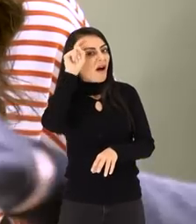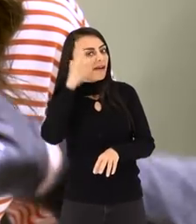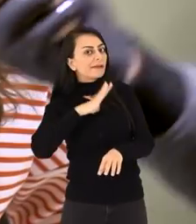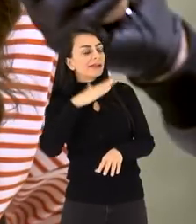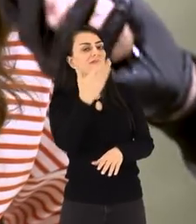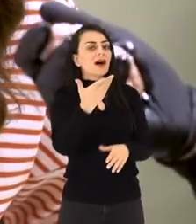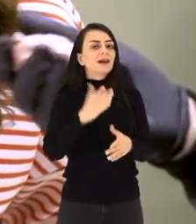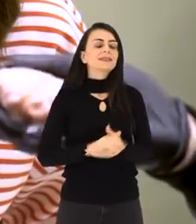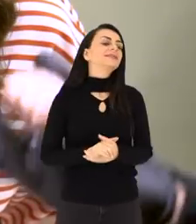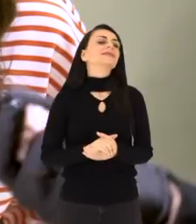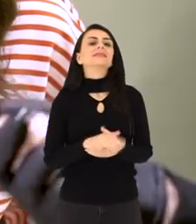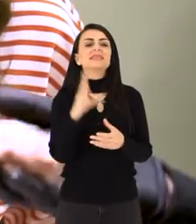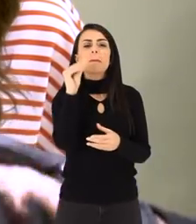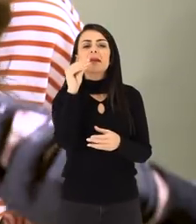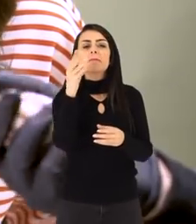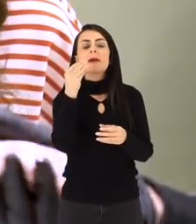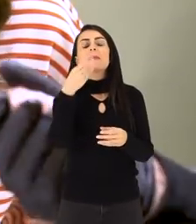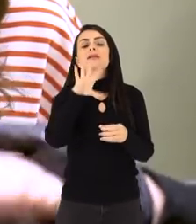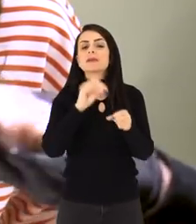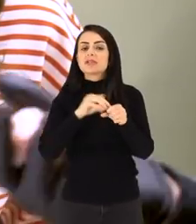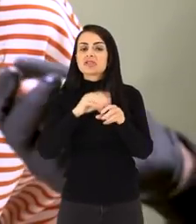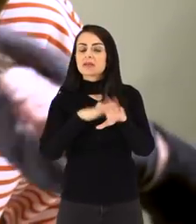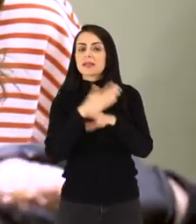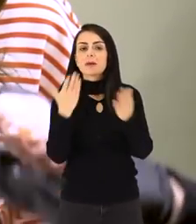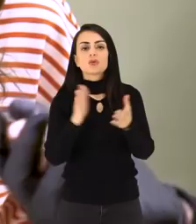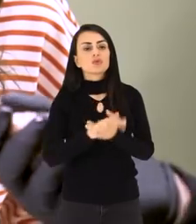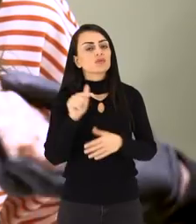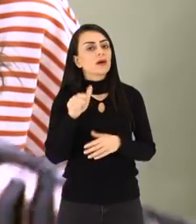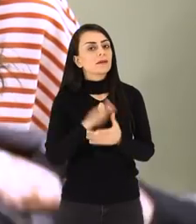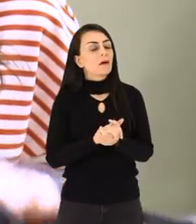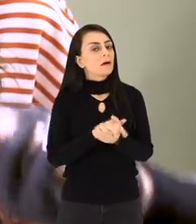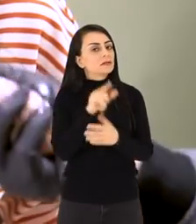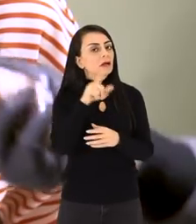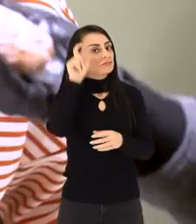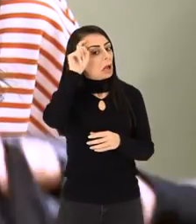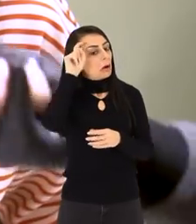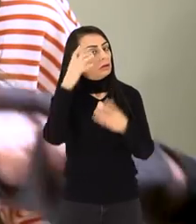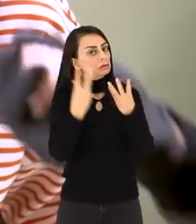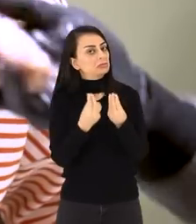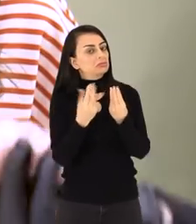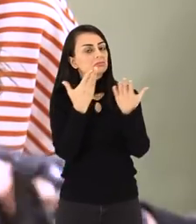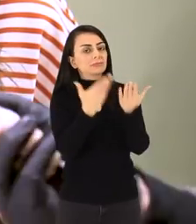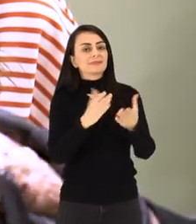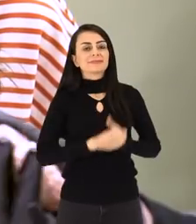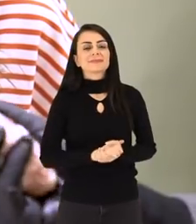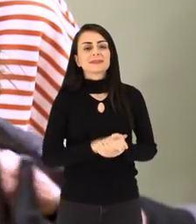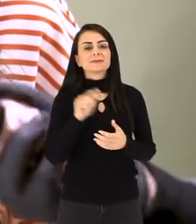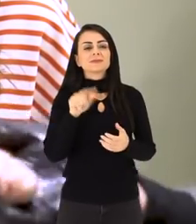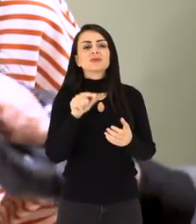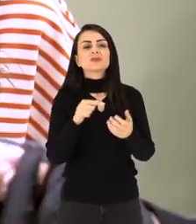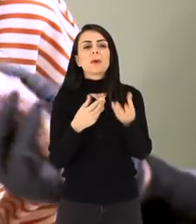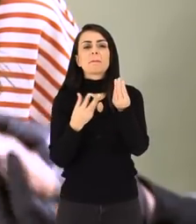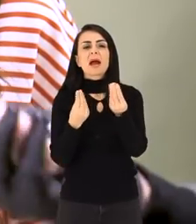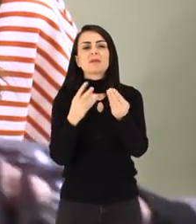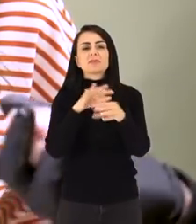Burada acayip akıllısın gerçekten ya. Maşallah ya. Vallahi billahi ya. Bizim sitenin de en akıllı kızısın. Böyle mi yapıyoruz? Evet şöyle. Var. Bunu bir